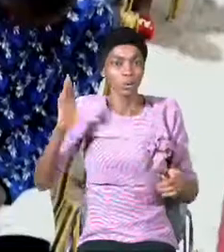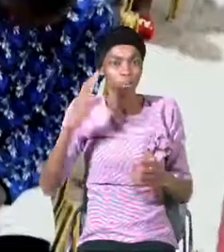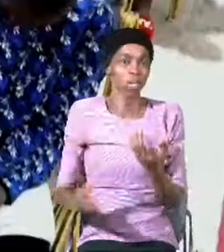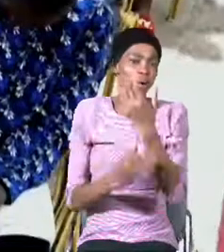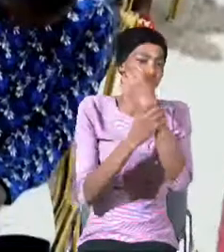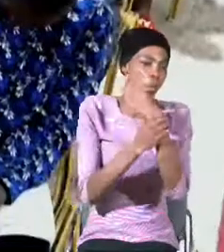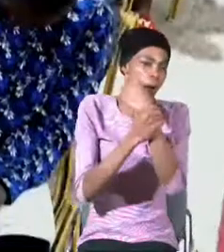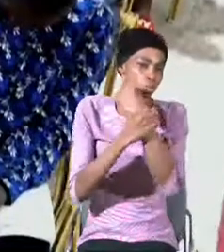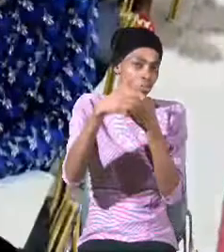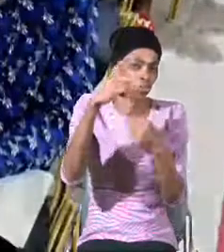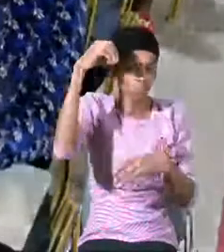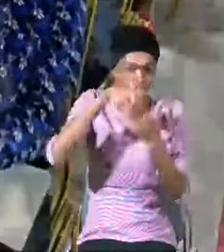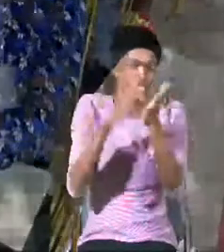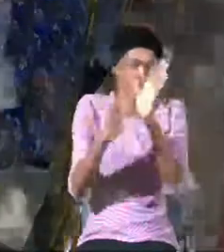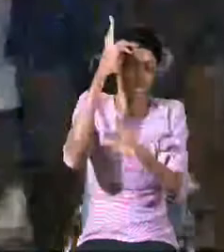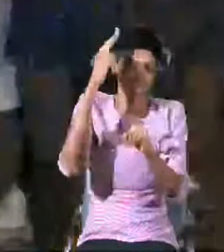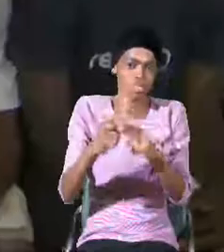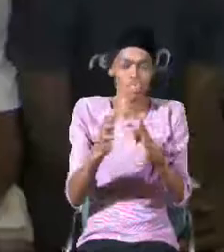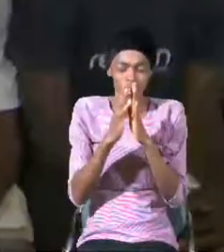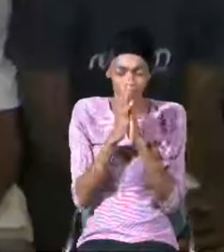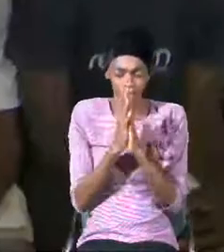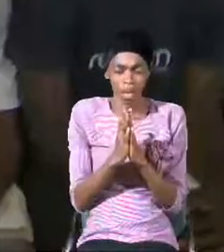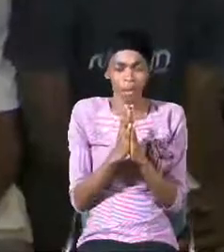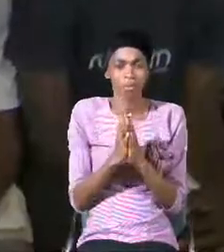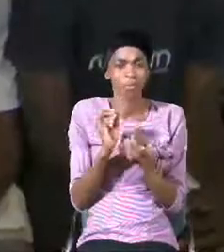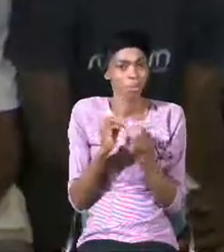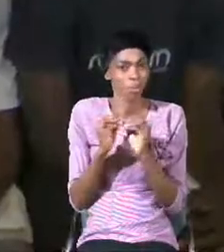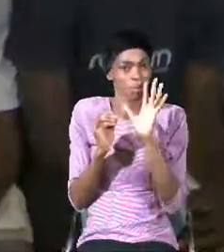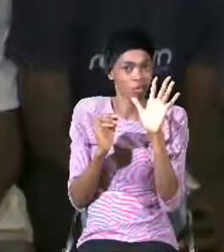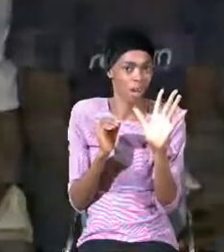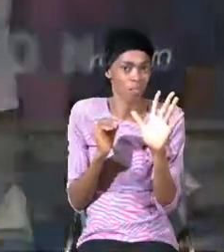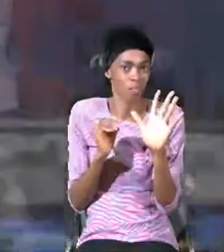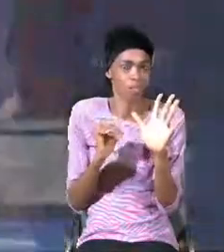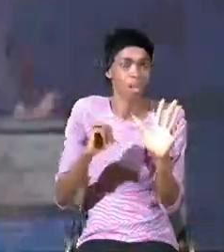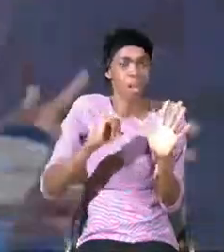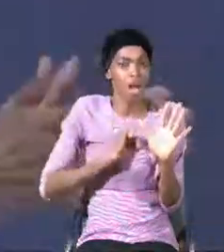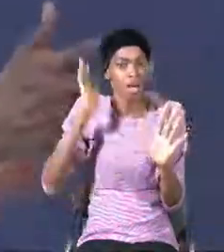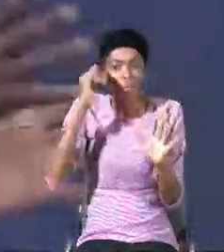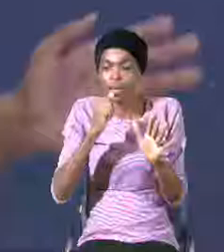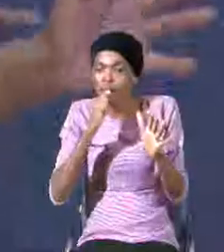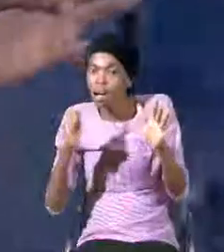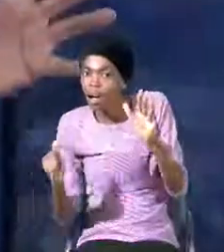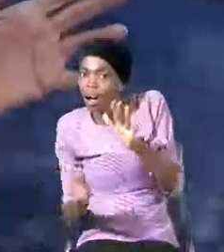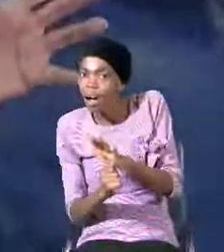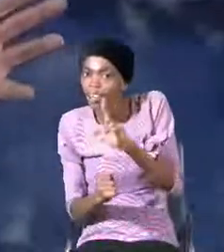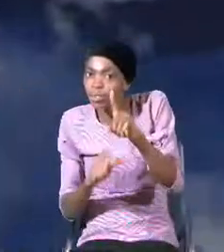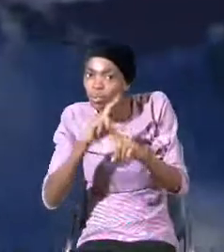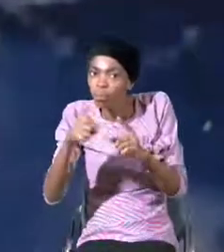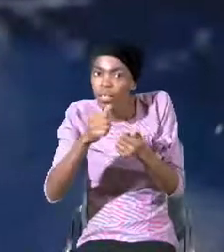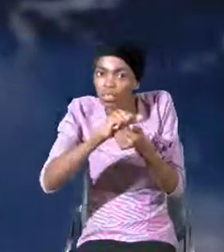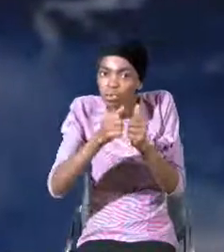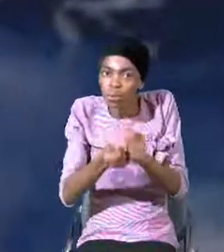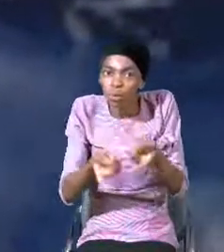te tiendra par la main au nom de Jésus. Cinquièmement, je te cacherai quand il y